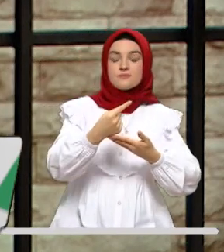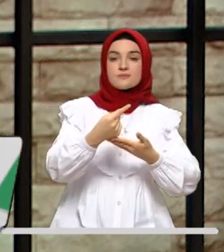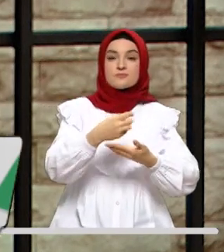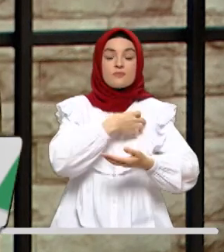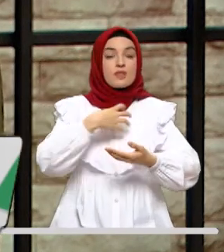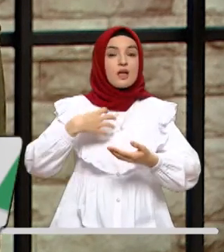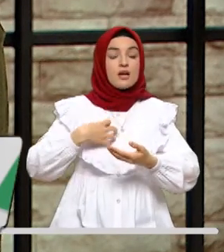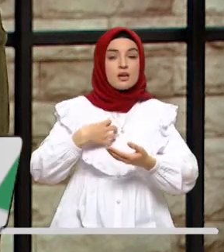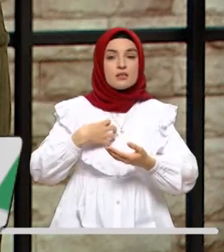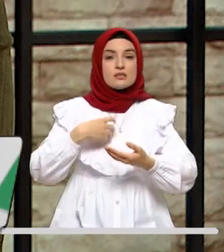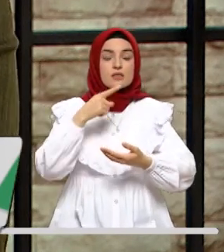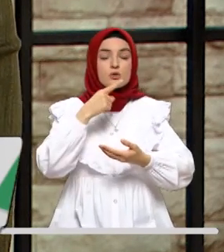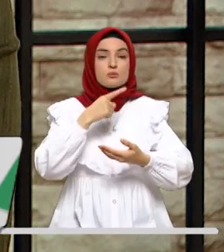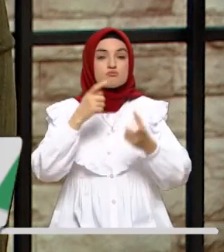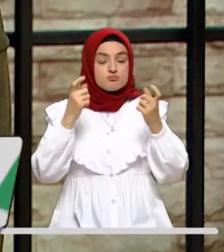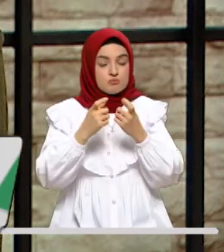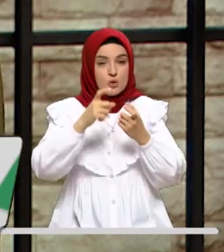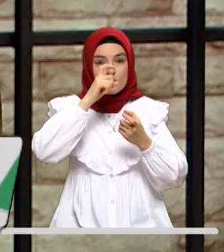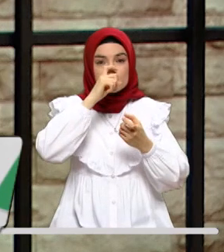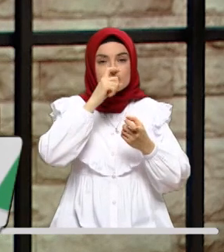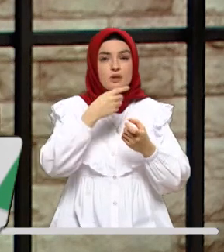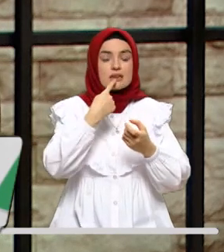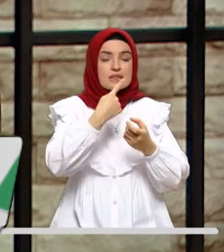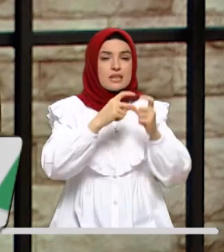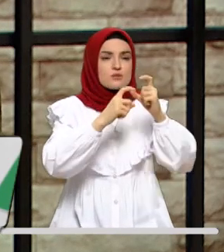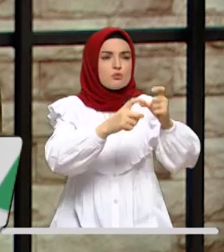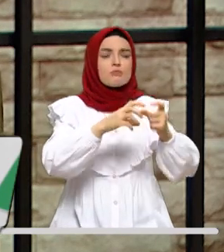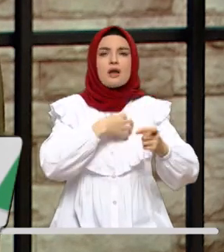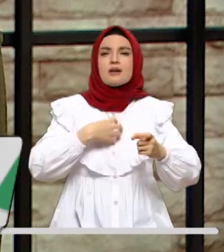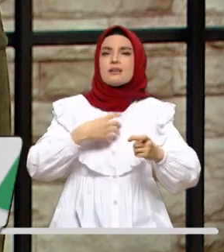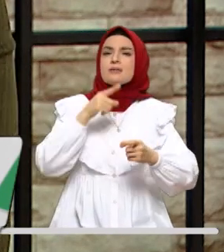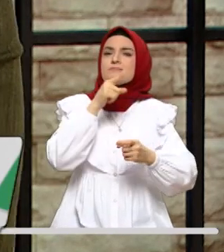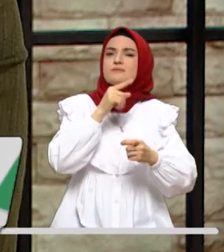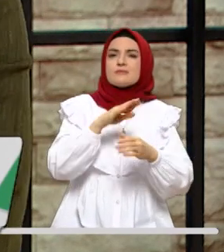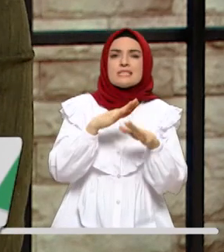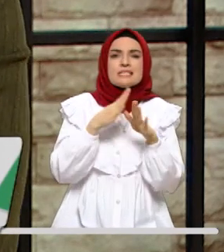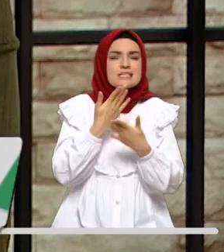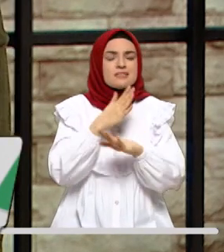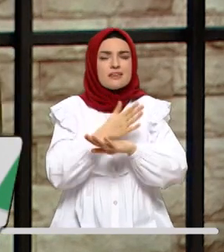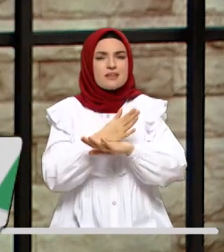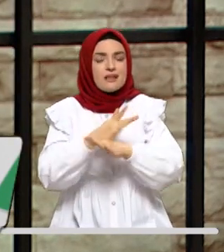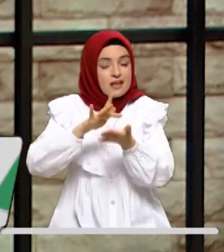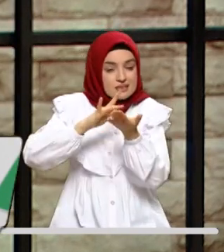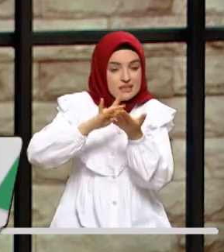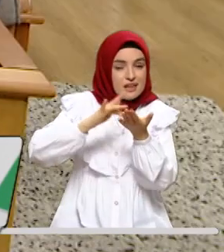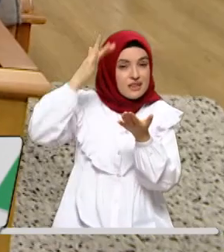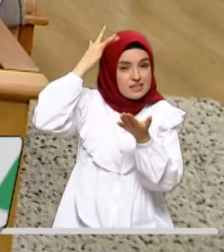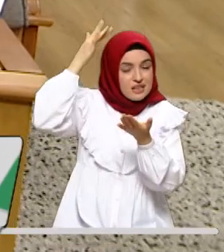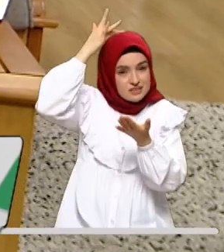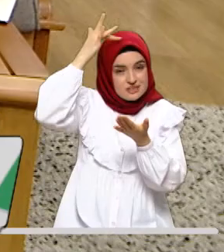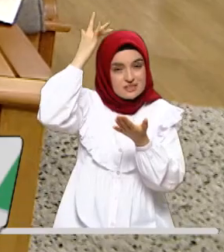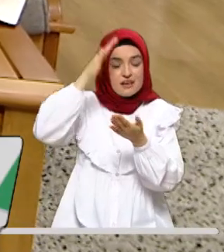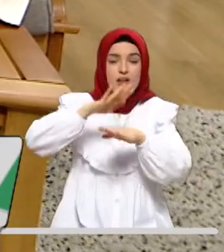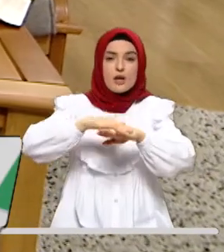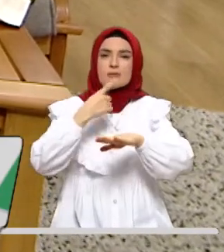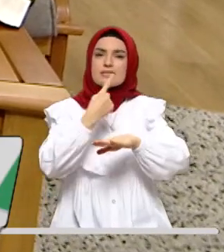ana, cephede kumandan soruyor. Anan senin niye saçlarına ellerine kına yaktı diye. Mektup